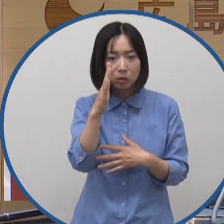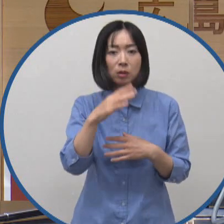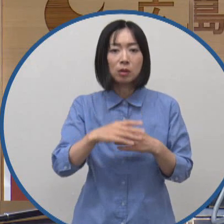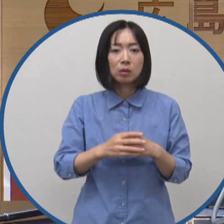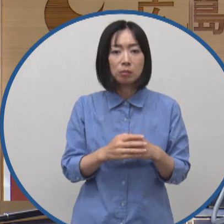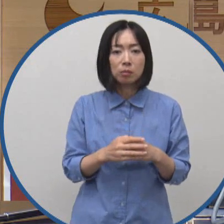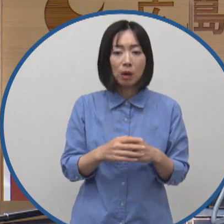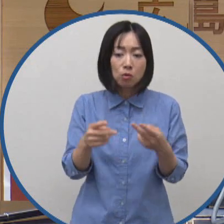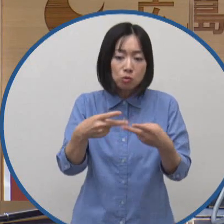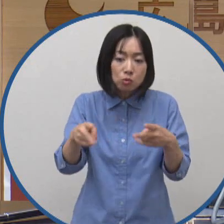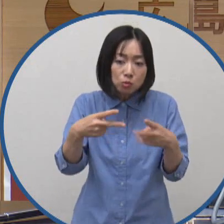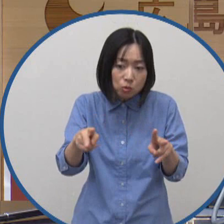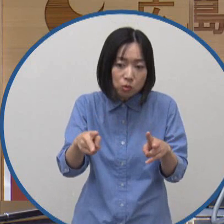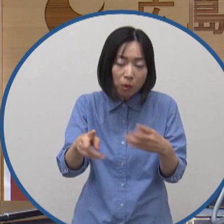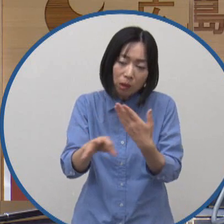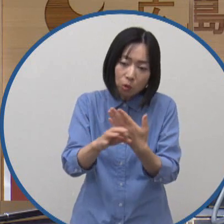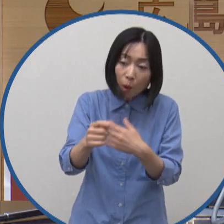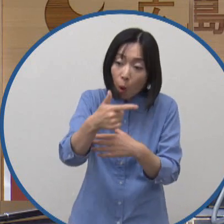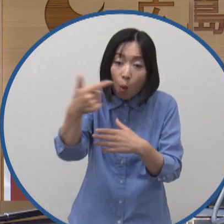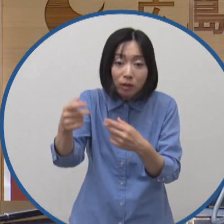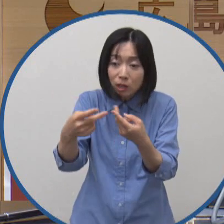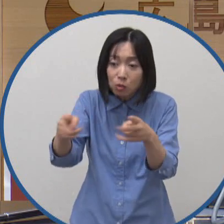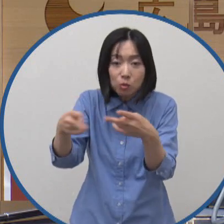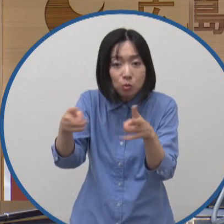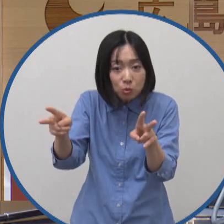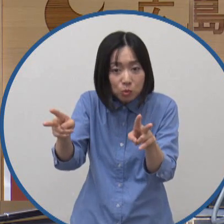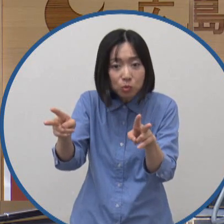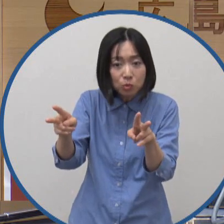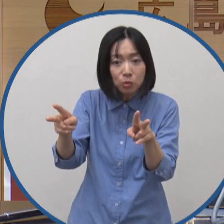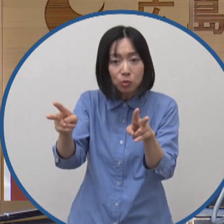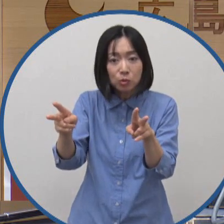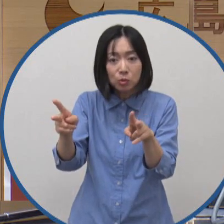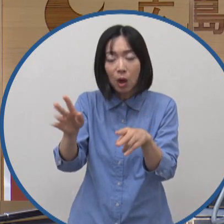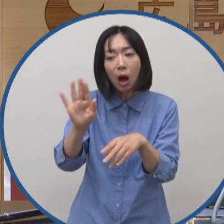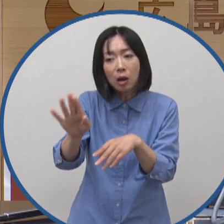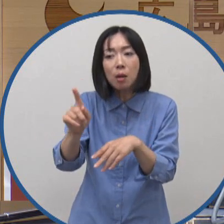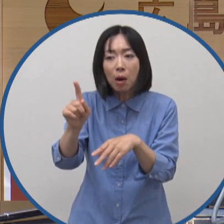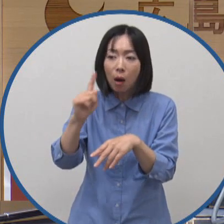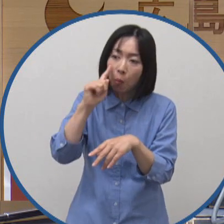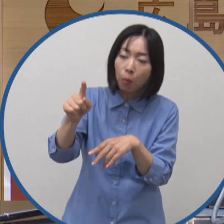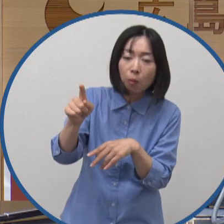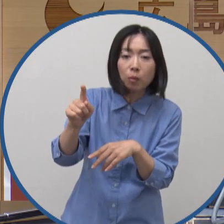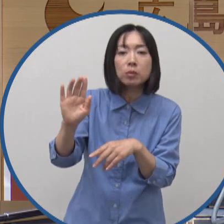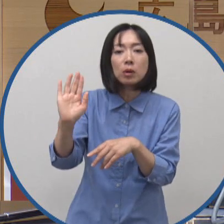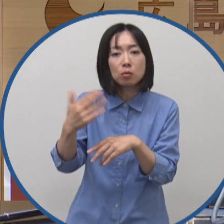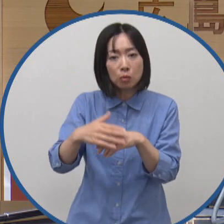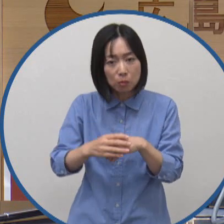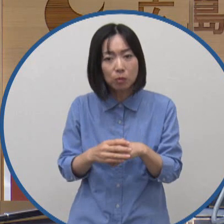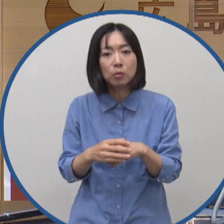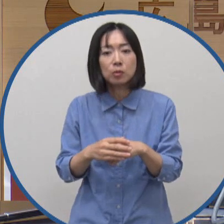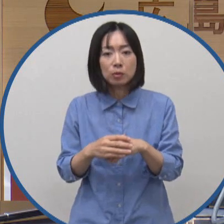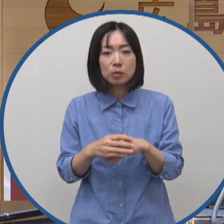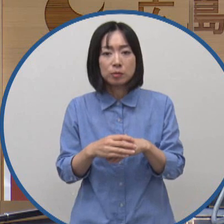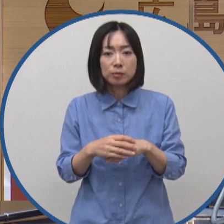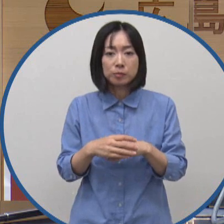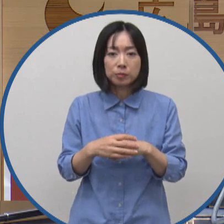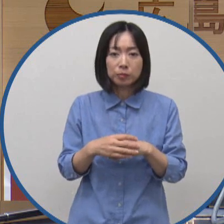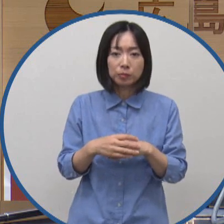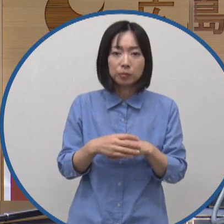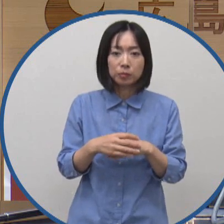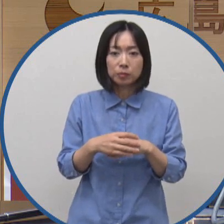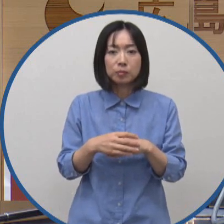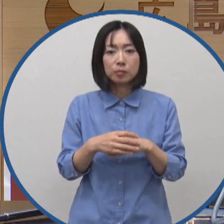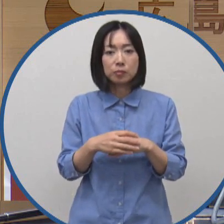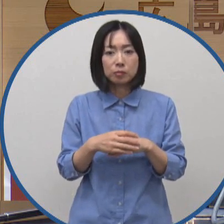大きなニュースがなければそのこの感染状況だとか感染対策っていうのがもういやおうでも目に入るような形でです